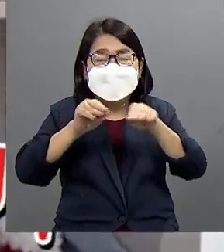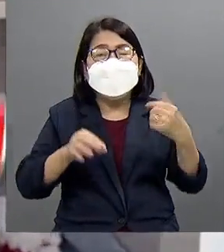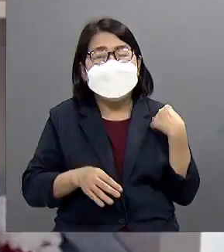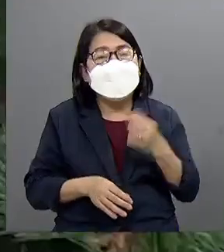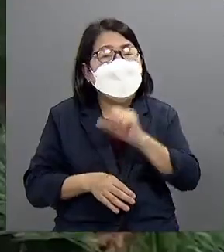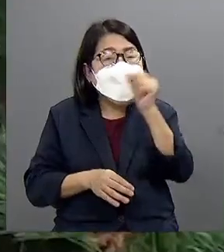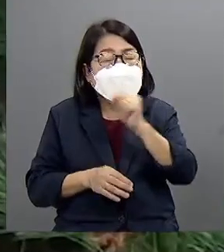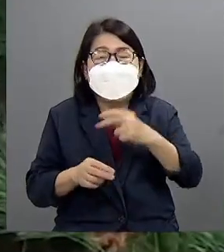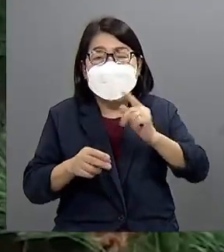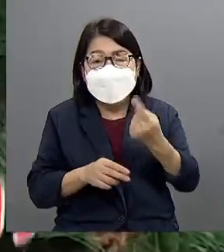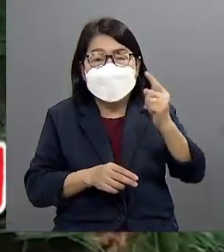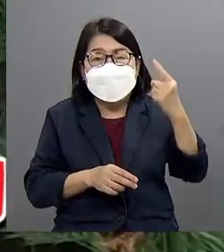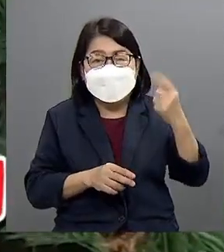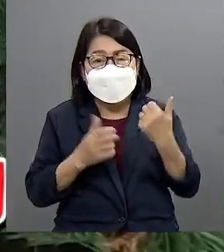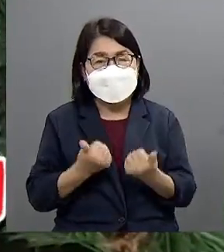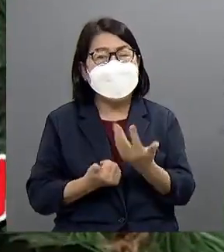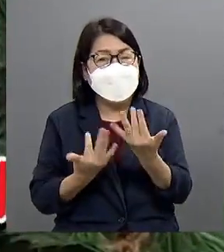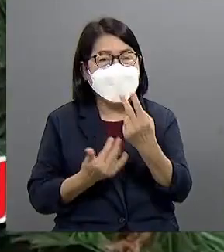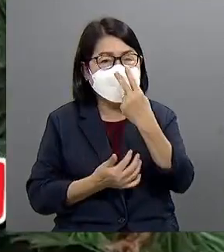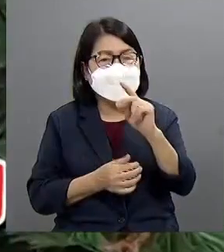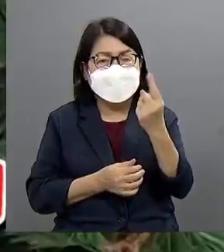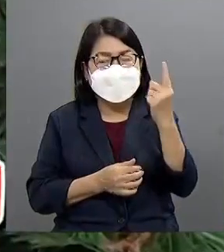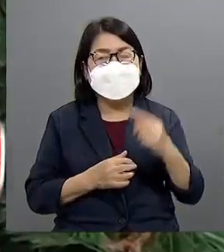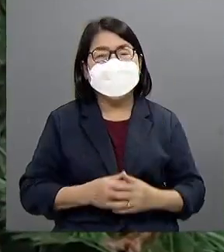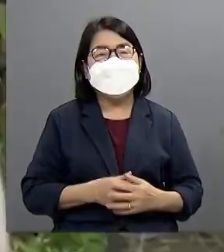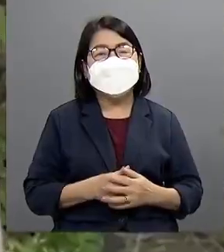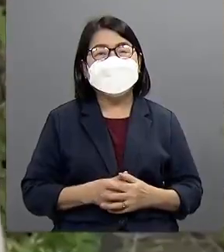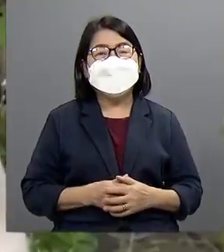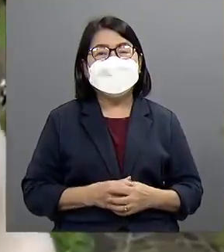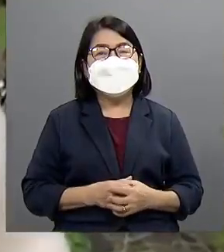ลังทำอัลบั้มใหม่กันอยู่ด้วยค่ะ ให้ชาวเอลิสได้รับฟังกัน ขอให้